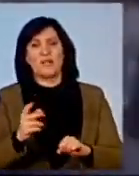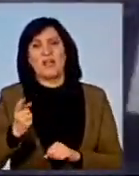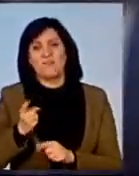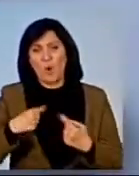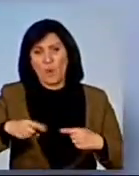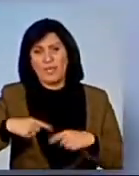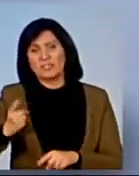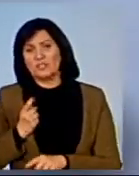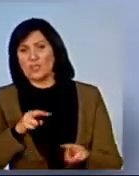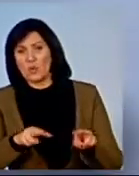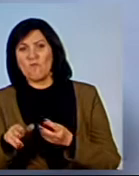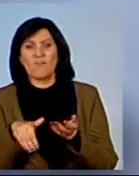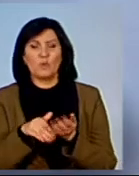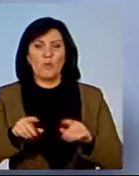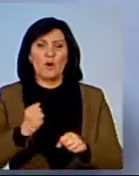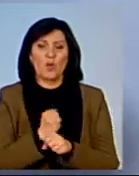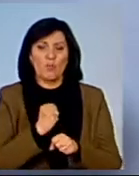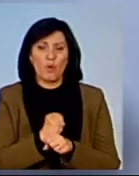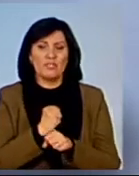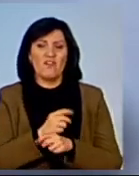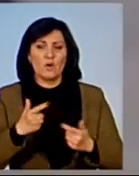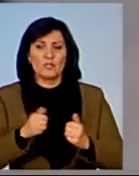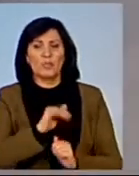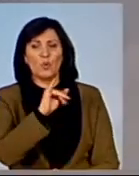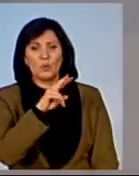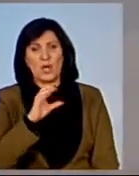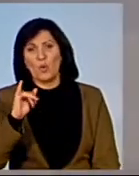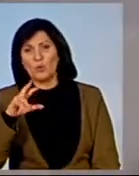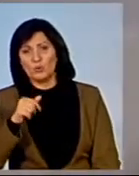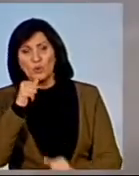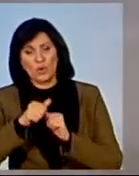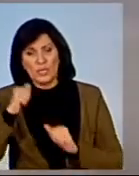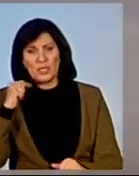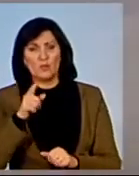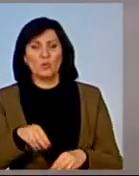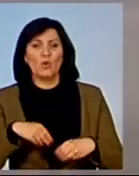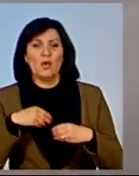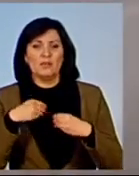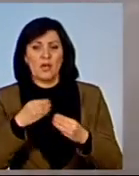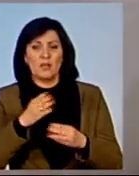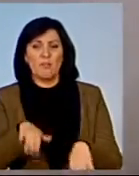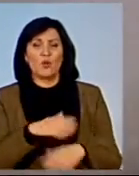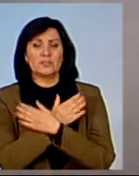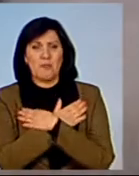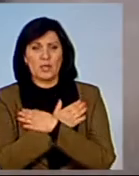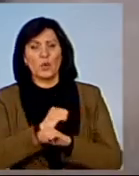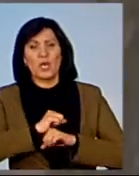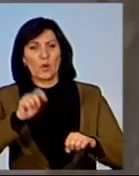наметах, допомагав у роботі організації УНАУНСО. Торік Михайлові посмертно надали звання Героя України. На